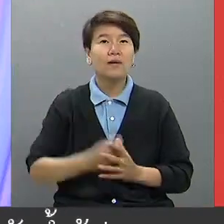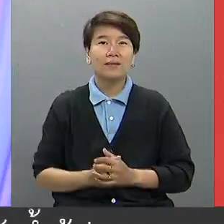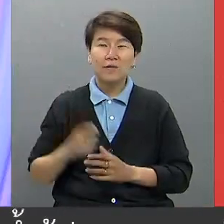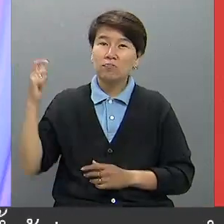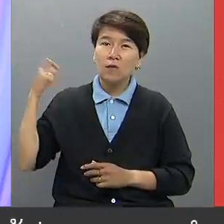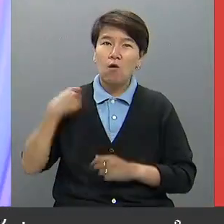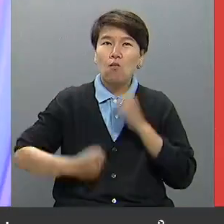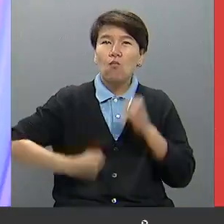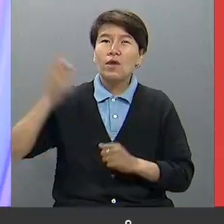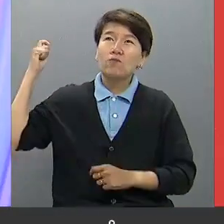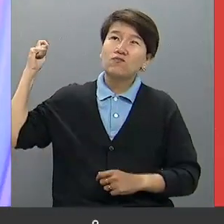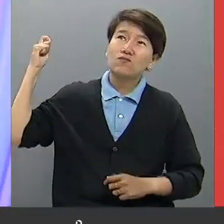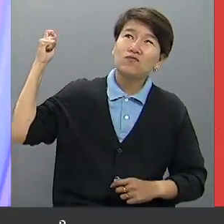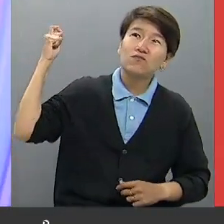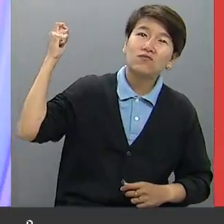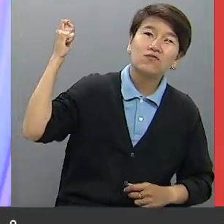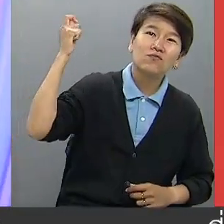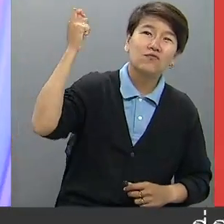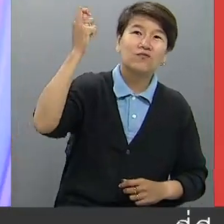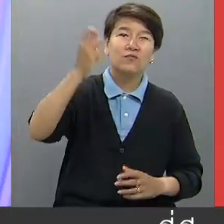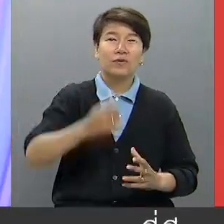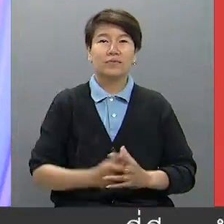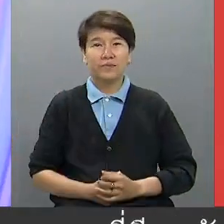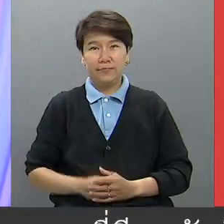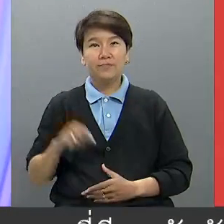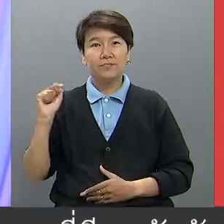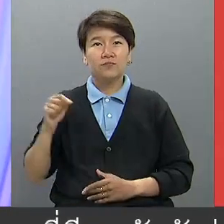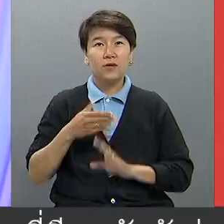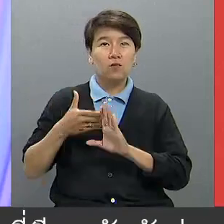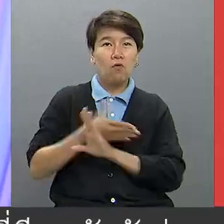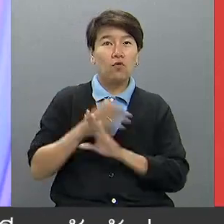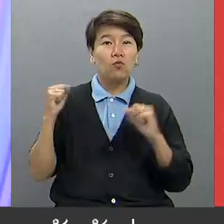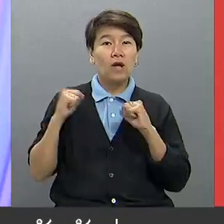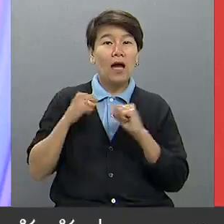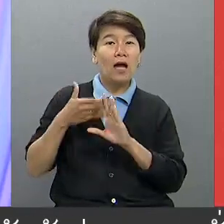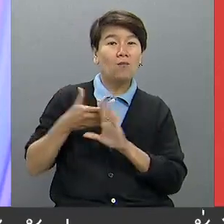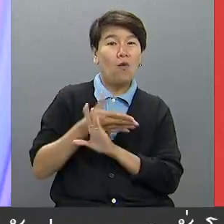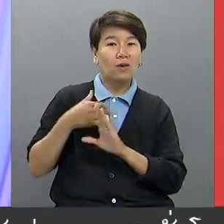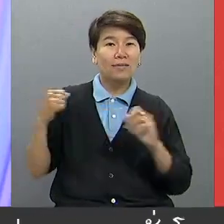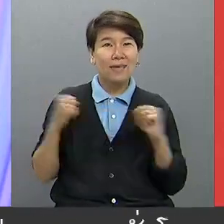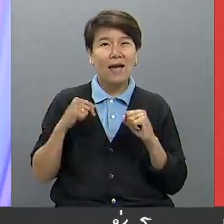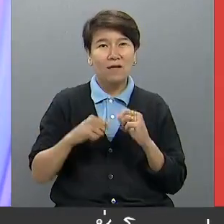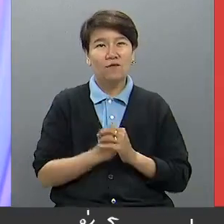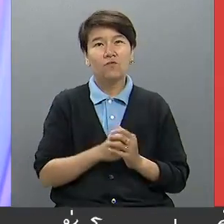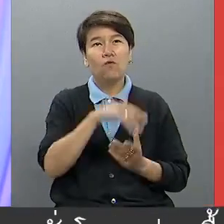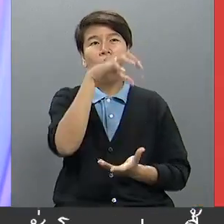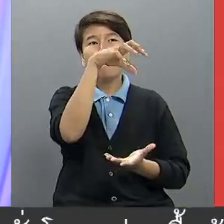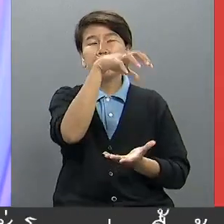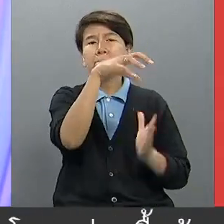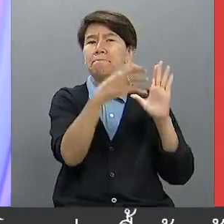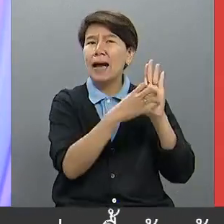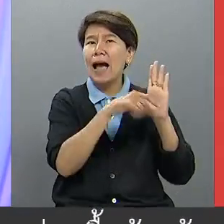มแรงๆเนี่ยจะเป็นช่วงก่อนเข้าหน้าหนาวแต่ถ้าเกิดว่าภาคกลางเนี่ยจะน่าจะเป็นช่วงฤดูร้อนที่มันจะมีลมทางใ